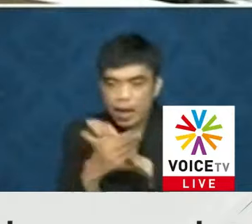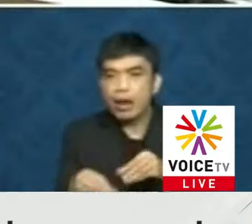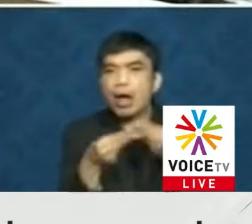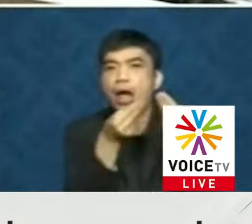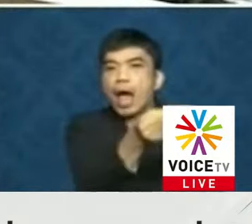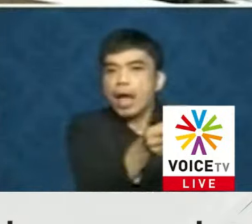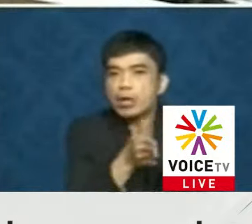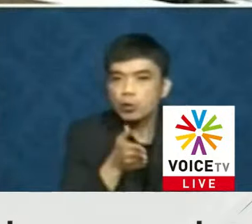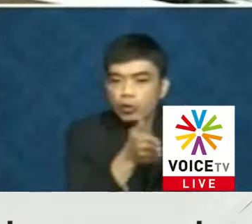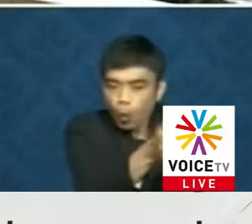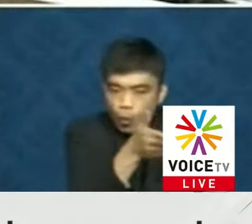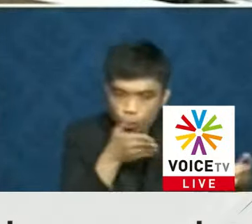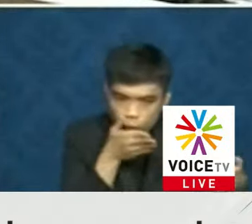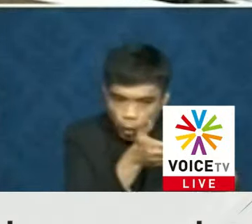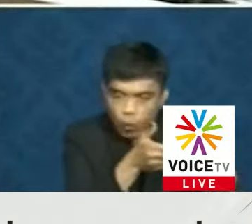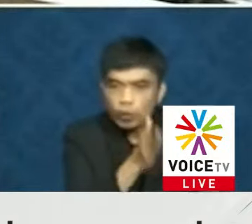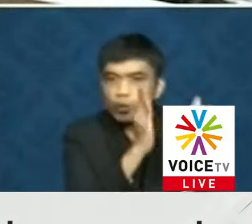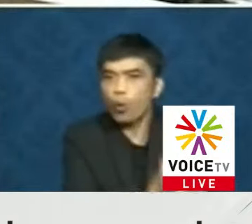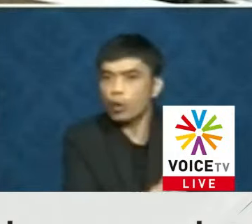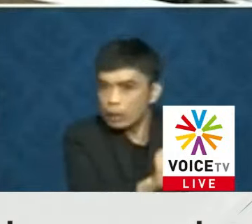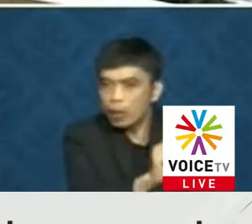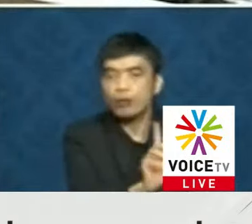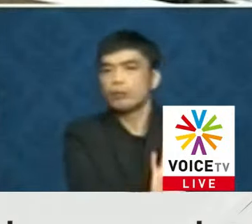วัฒน์นะฮะให้ฟังกันลองไปฟังกันครับ